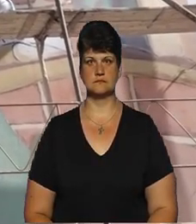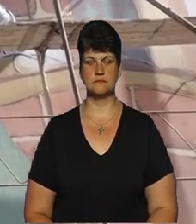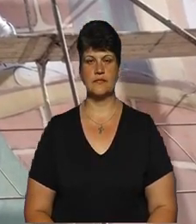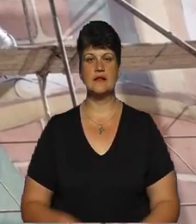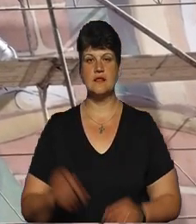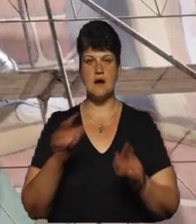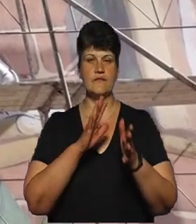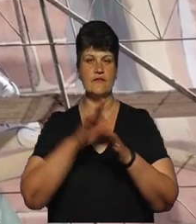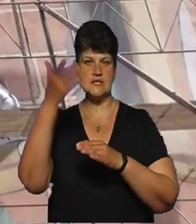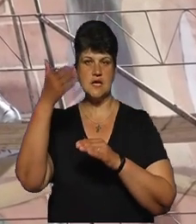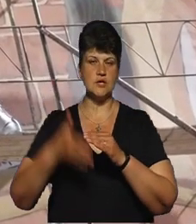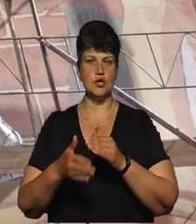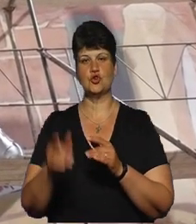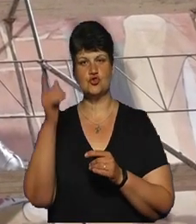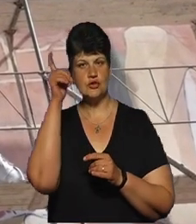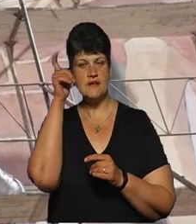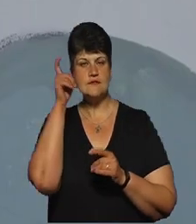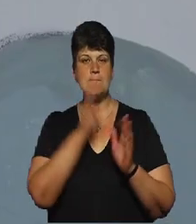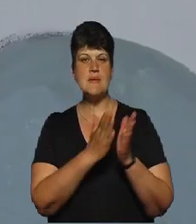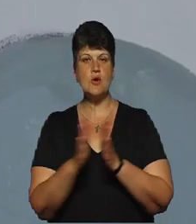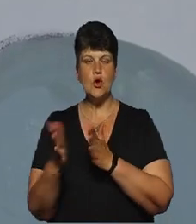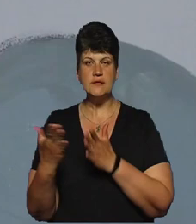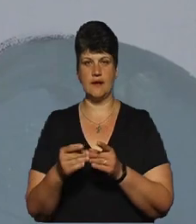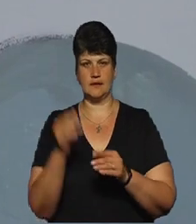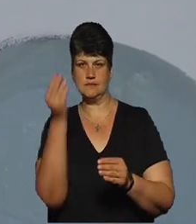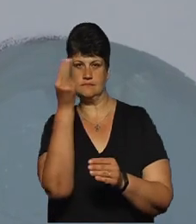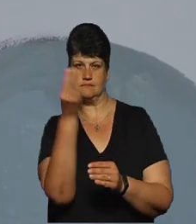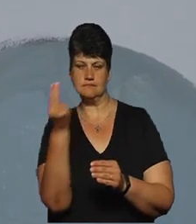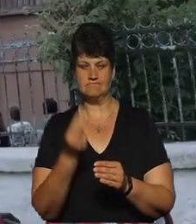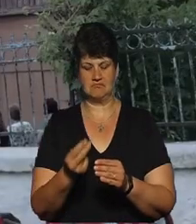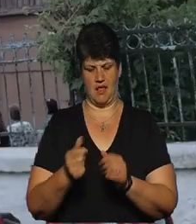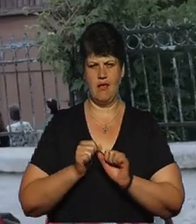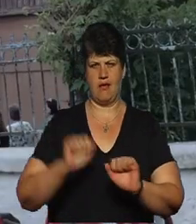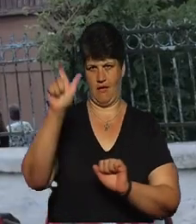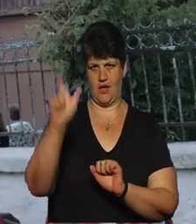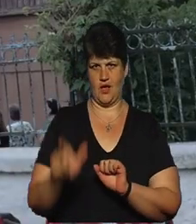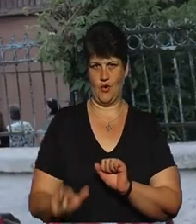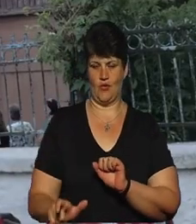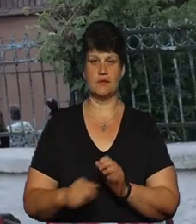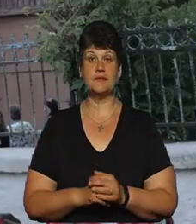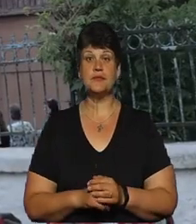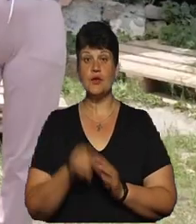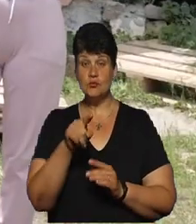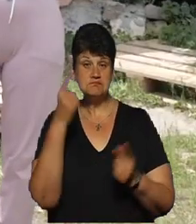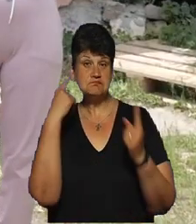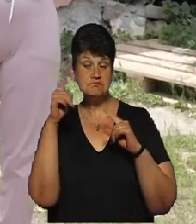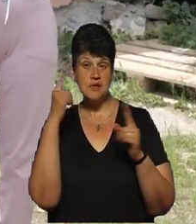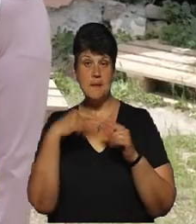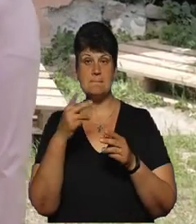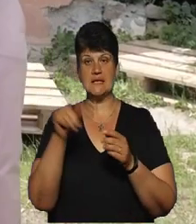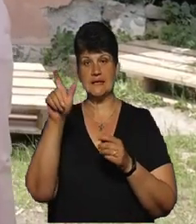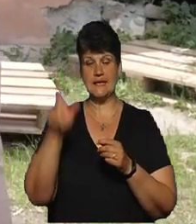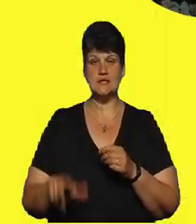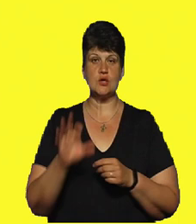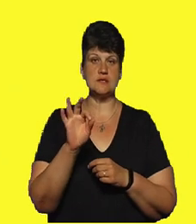фасаді Чортківської бібліотеки намалювали вигаданого місцевого героя – пана Чорткавера. Його придумав митець Остап